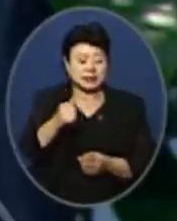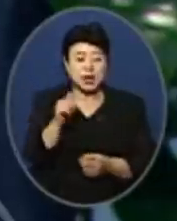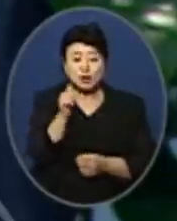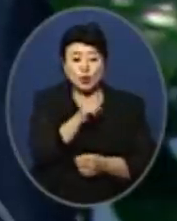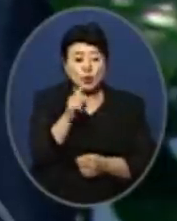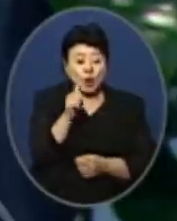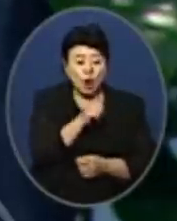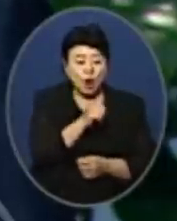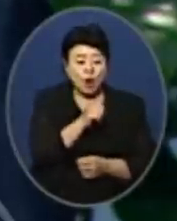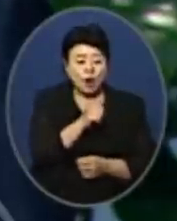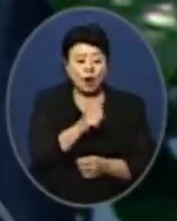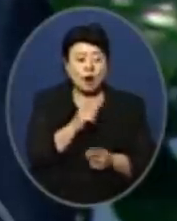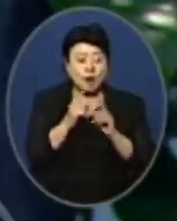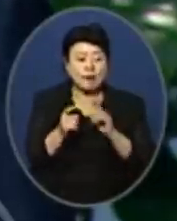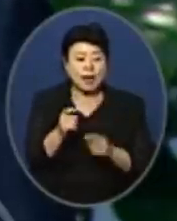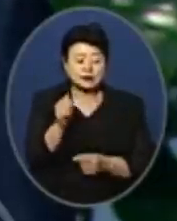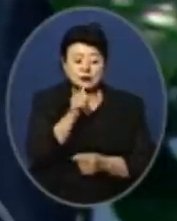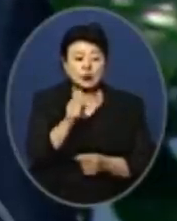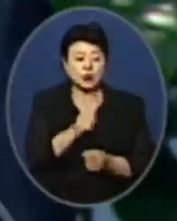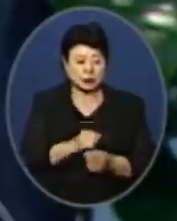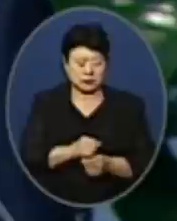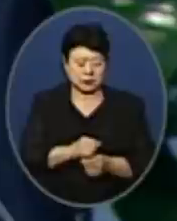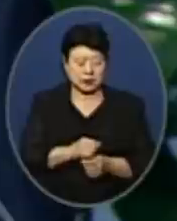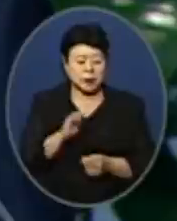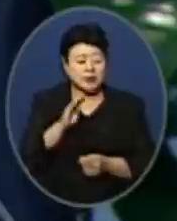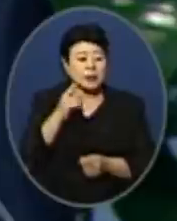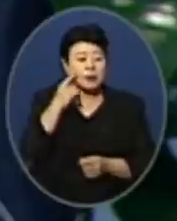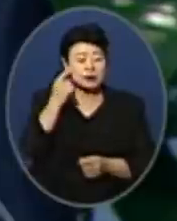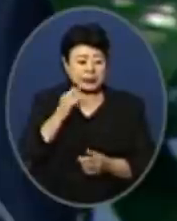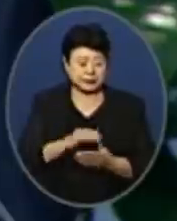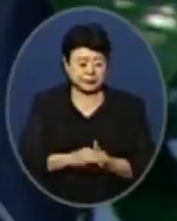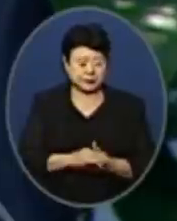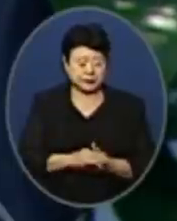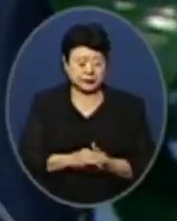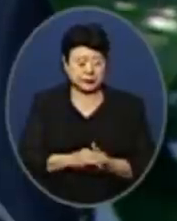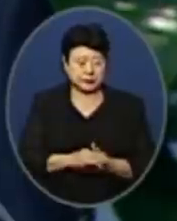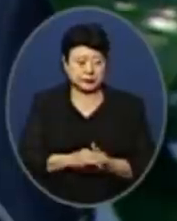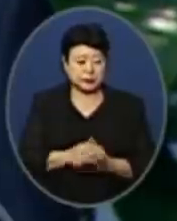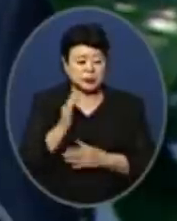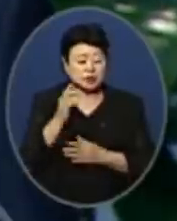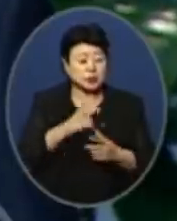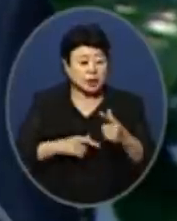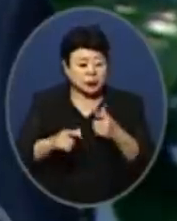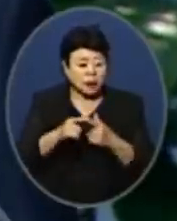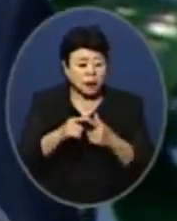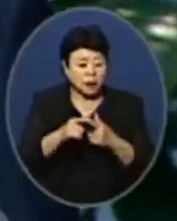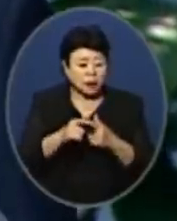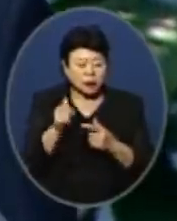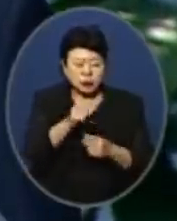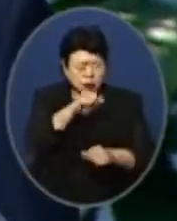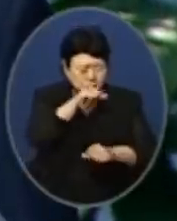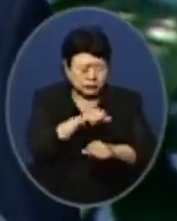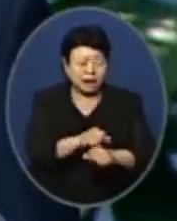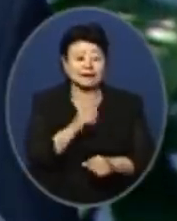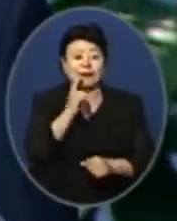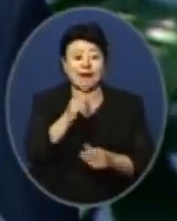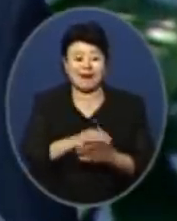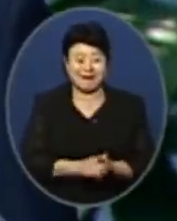통역으로서 말씀을 통역했는데 빌리그람 목사님 설교보다 더 통역이